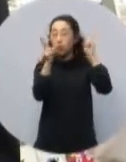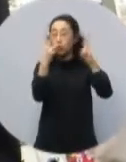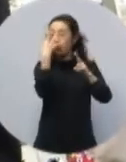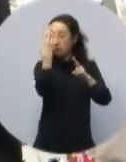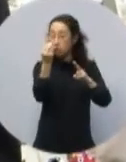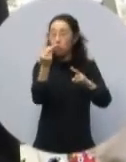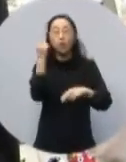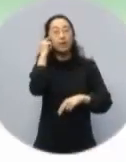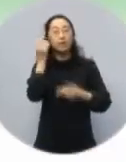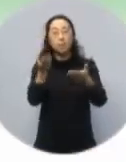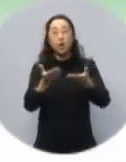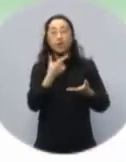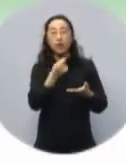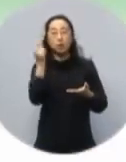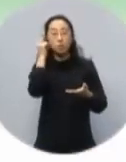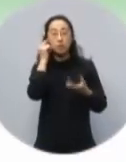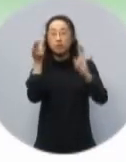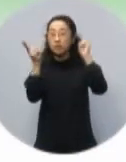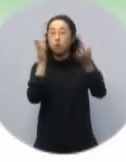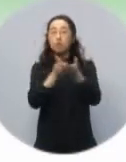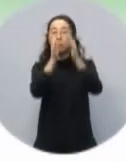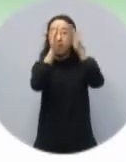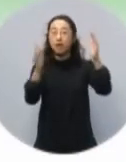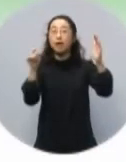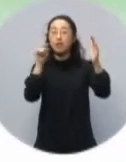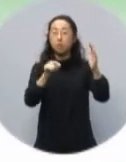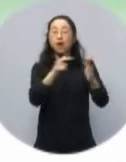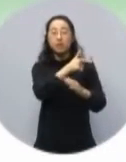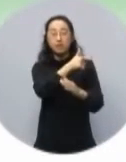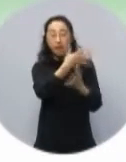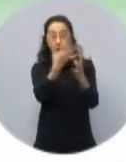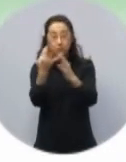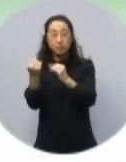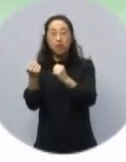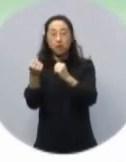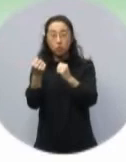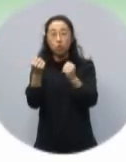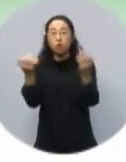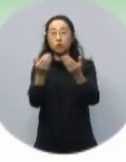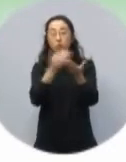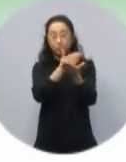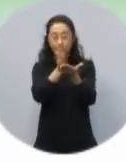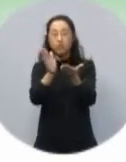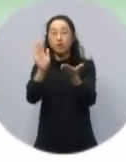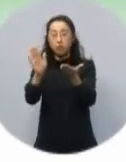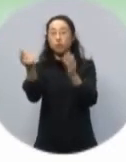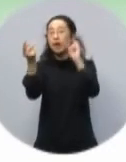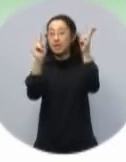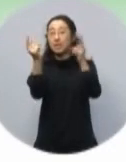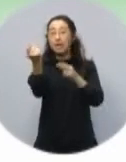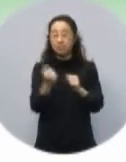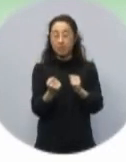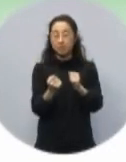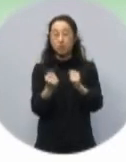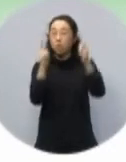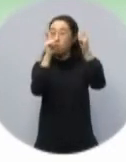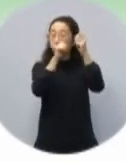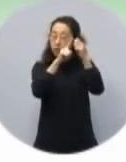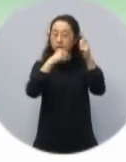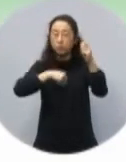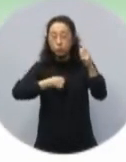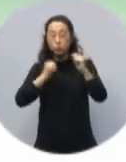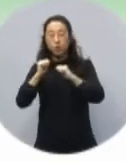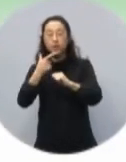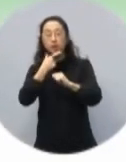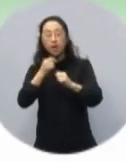ほしいと思っております。企業説明会にはたくさんの業種の会社が来ます。目的が自分のや